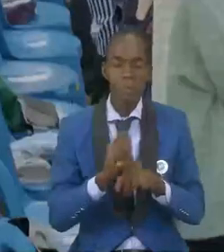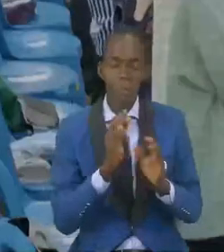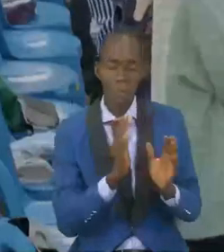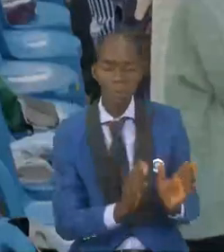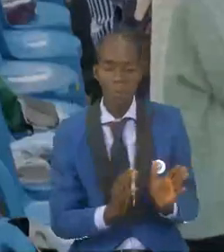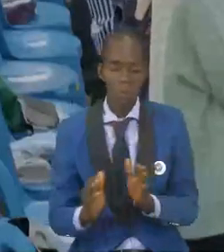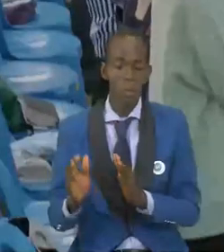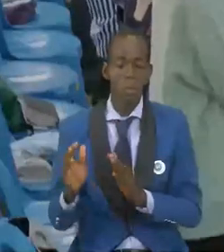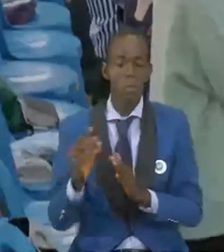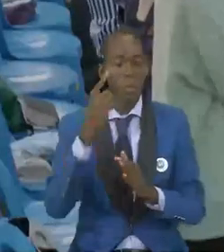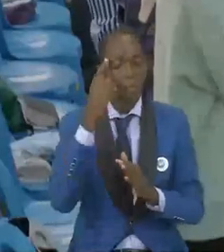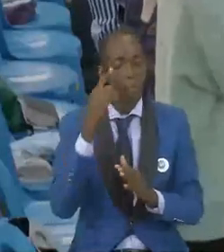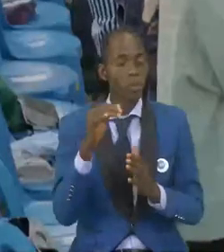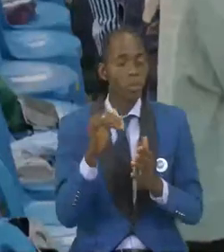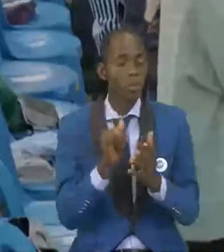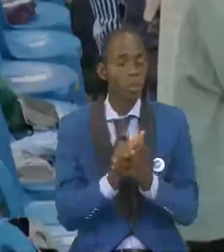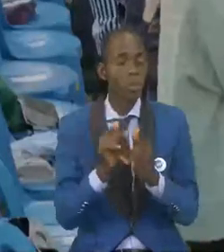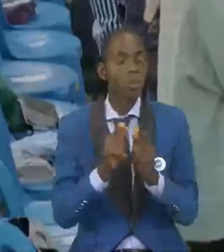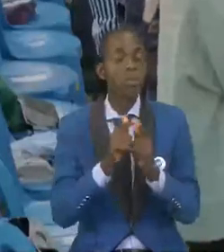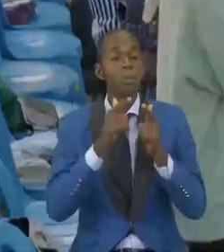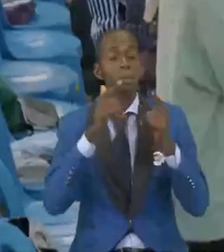tu veux être formé préparer